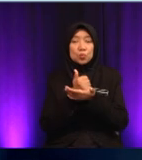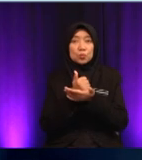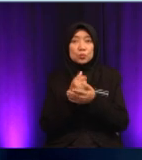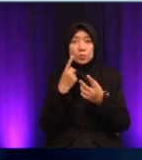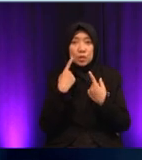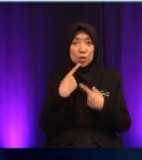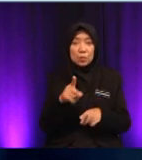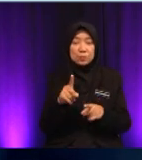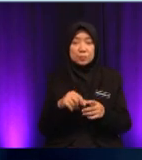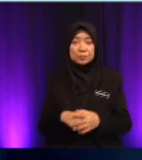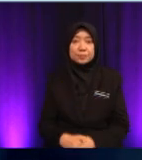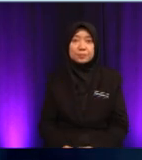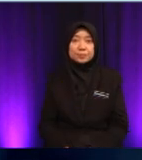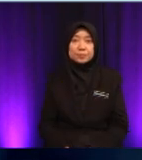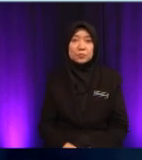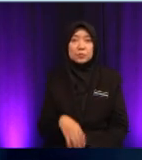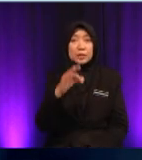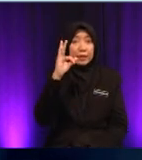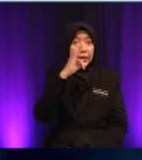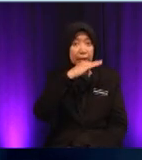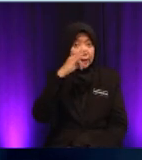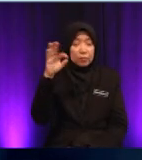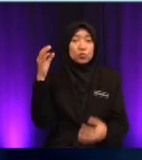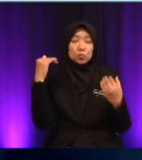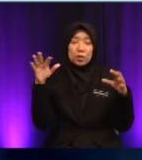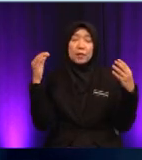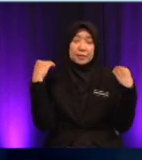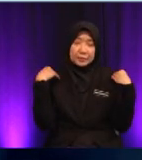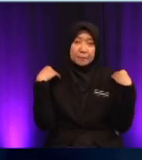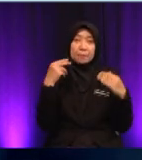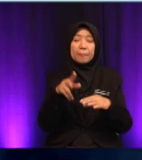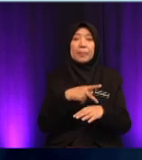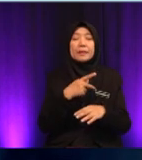kalau ini sudah dibagi frekuensi jadi kita akan gunakan